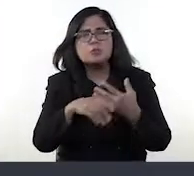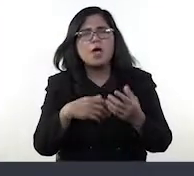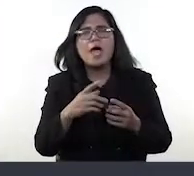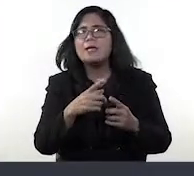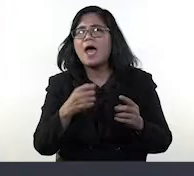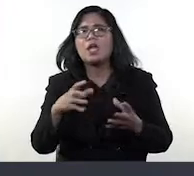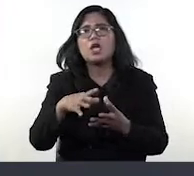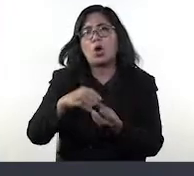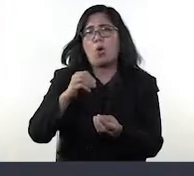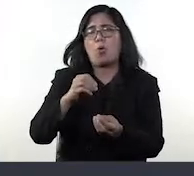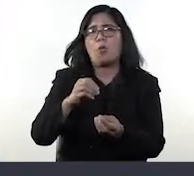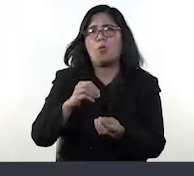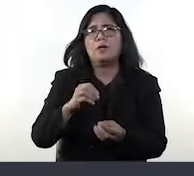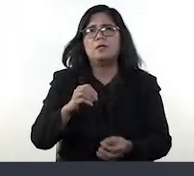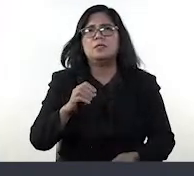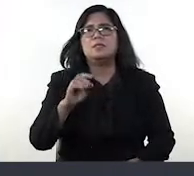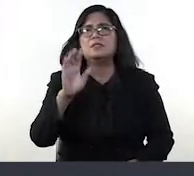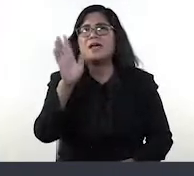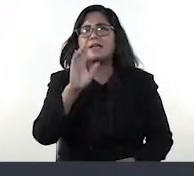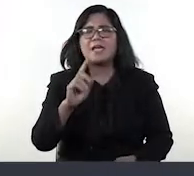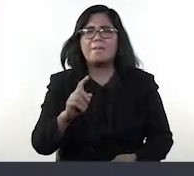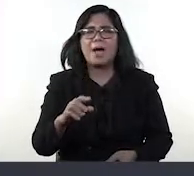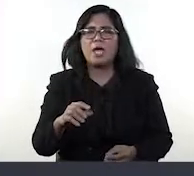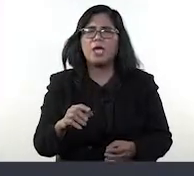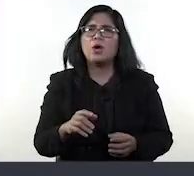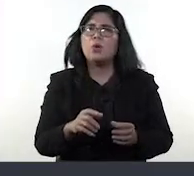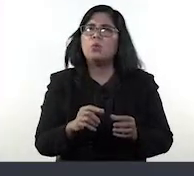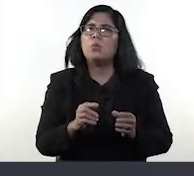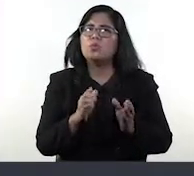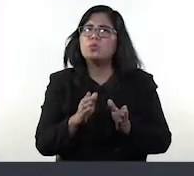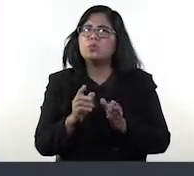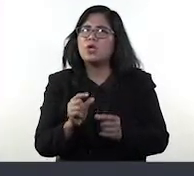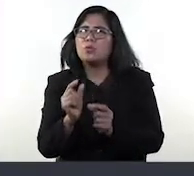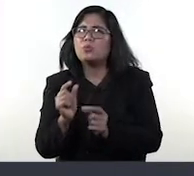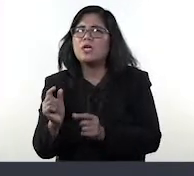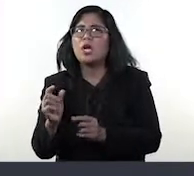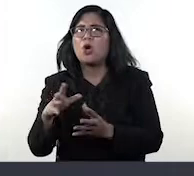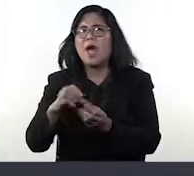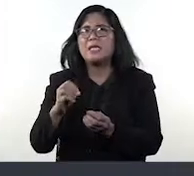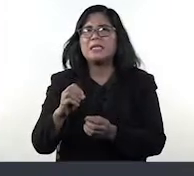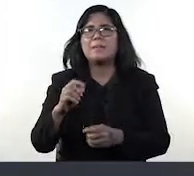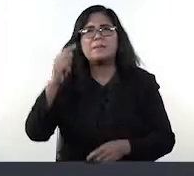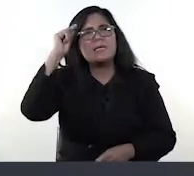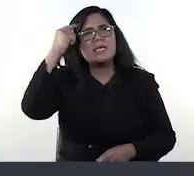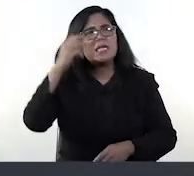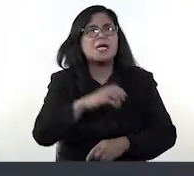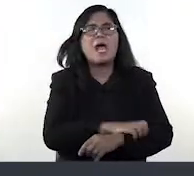Ruhut Hai jangan sampai Gita ada di urusan-urusan rohani Tapi pikiran kita daging